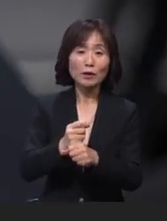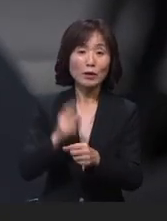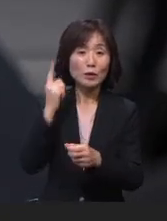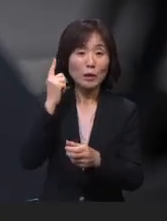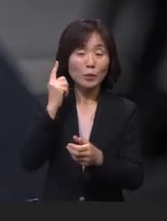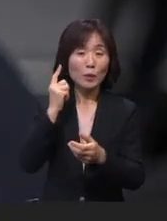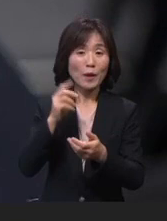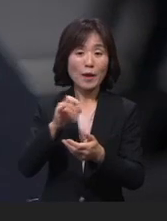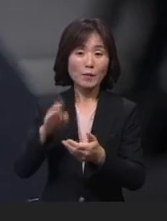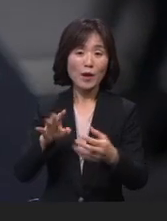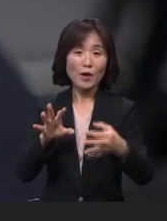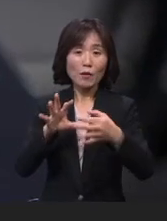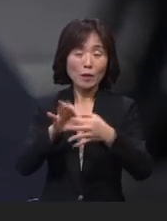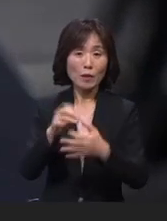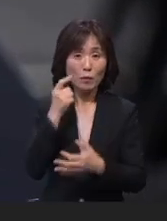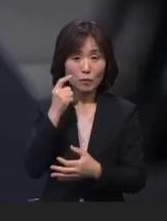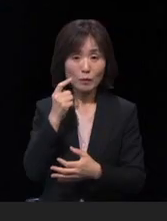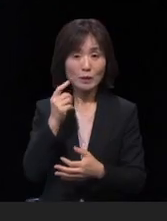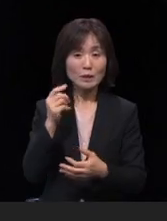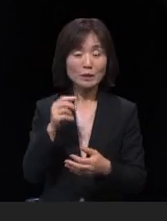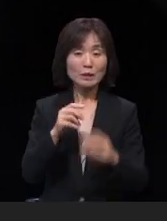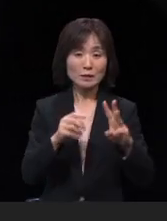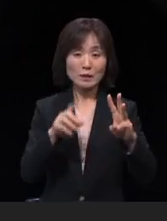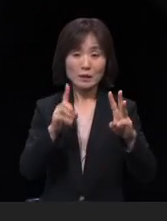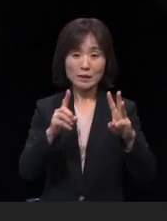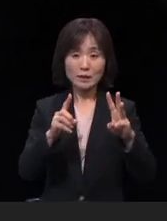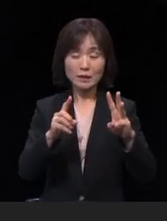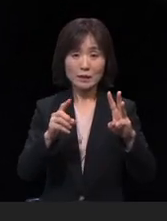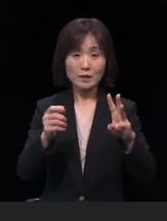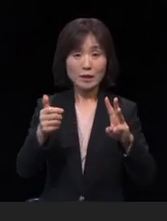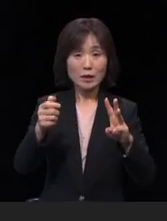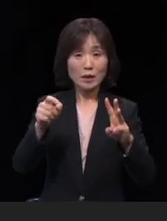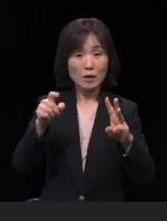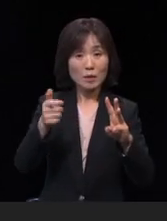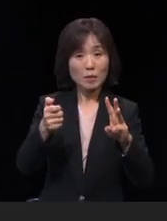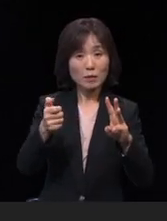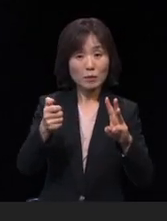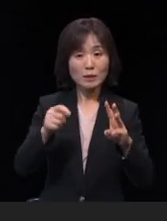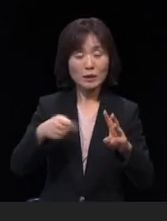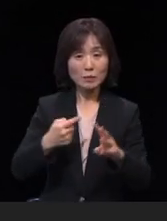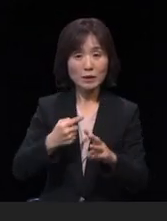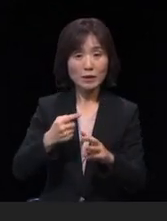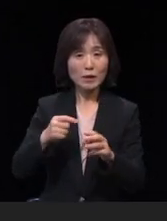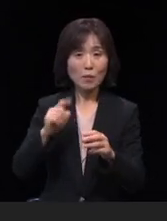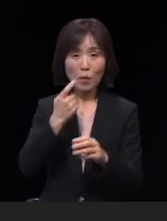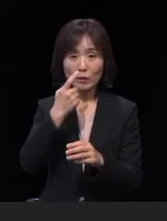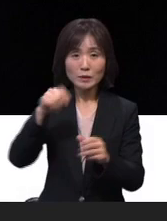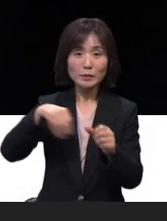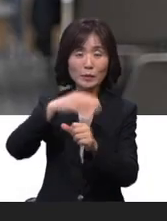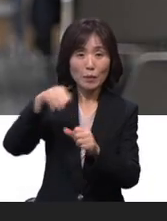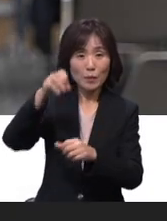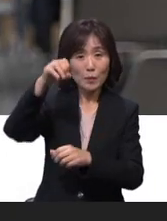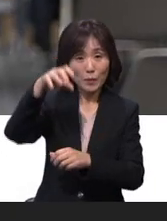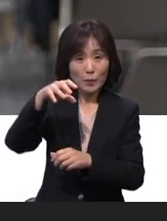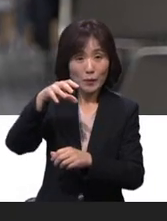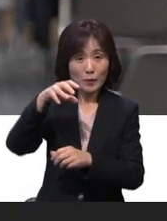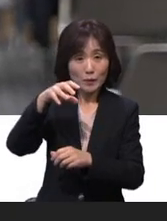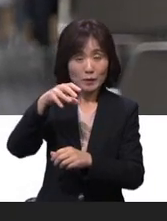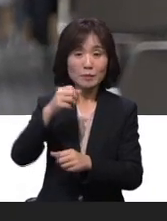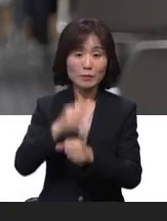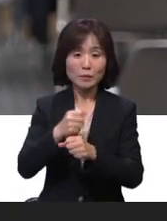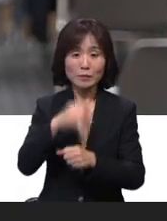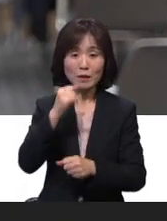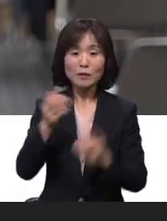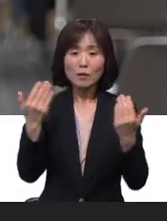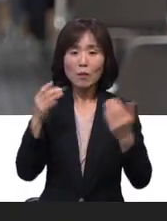연동해보고 3D 펜으로 자신만의 무드 등 장식에 나섰는데요. 학교에서는 원래 이런 코딩을